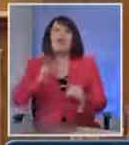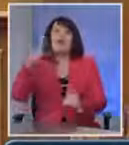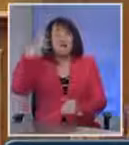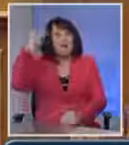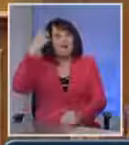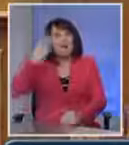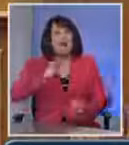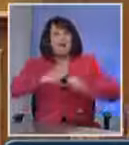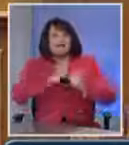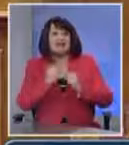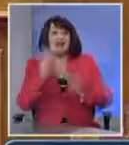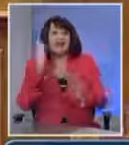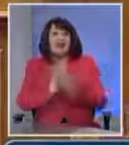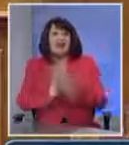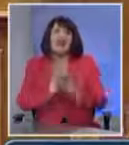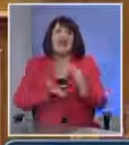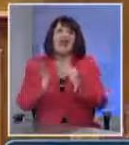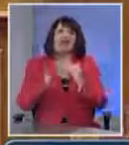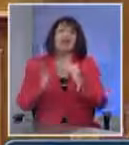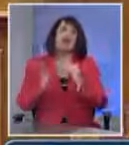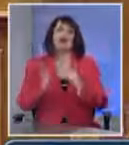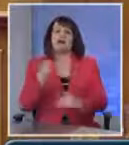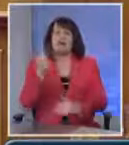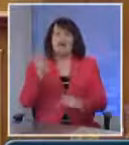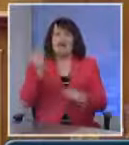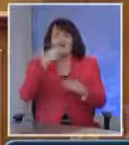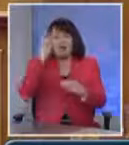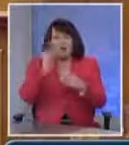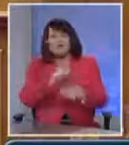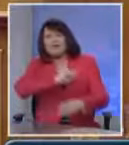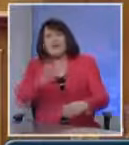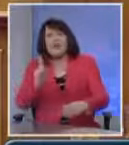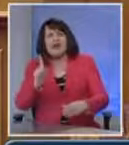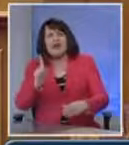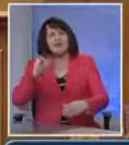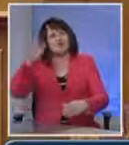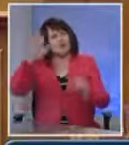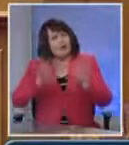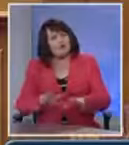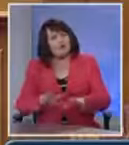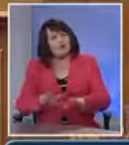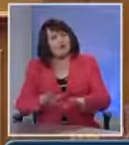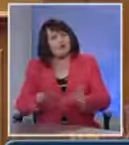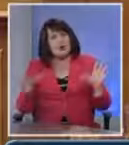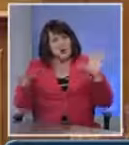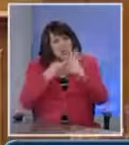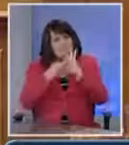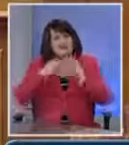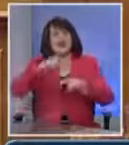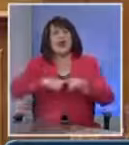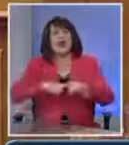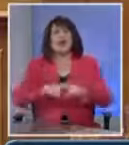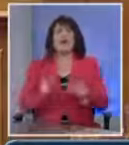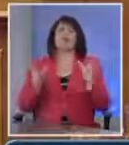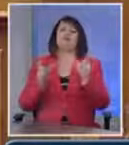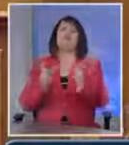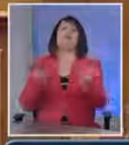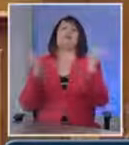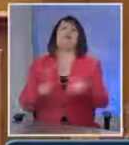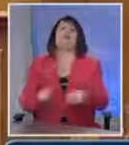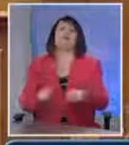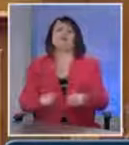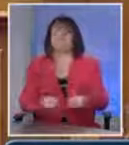μορφωμένοι, δραστήριοι, αποφασισμένοι και τους αρνείστε το δικαίωμα ψήφου. Αντί να ενισχύσετε την επαφή με τη χώρα, τους κλείνετε την πόρτα στο